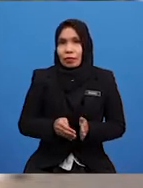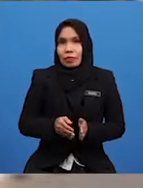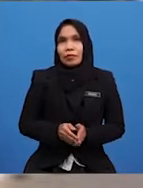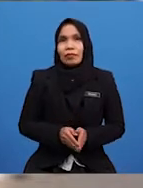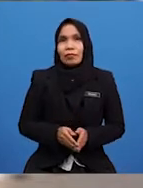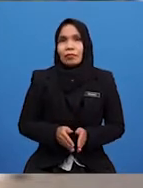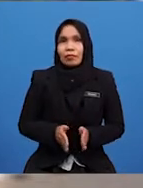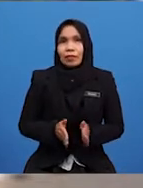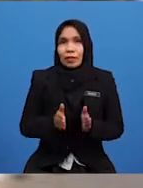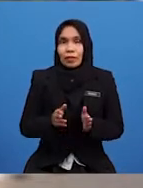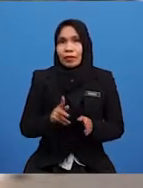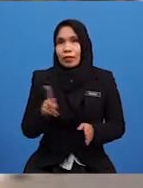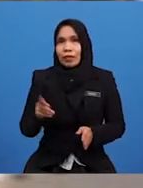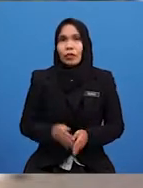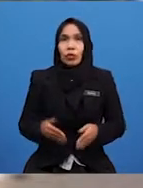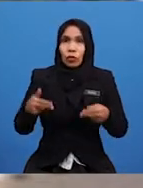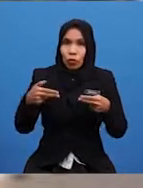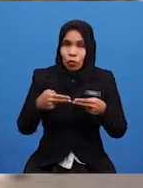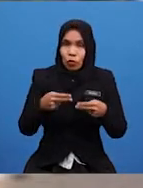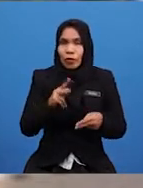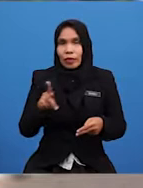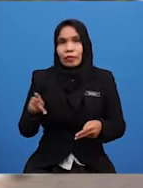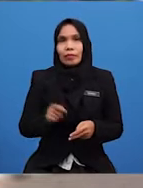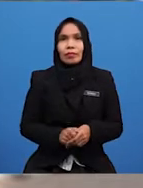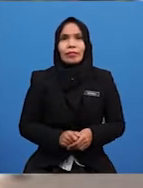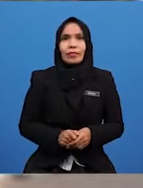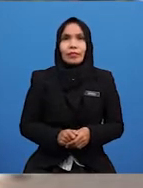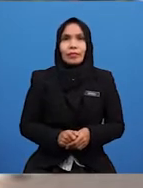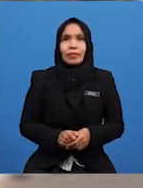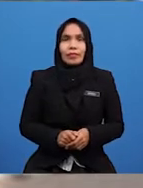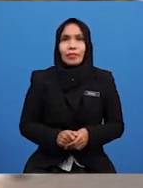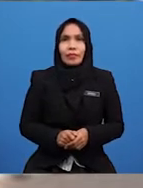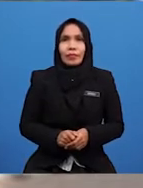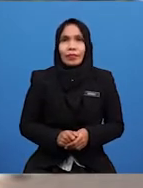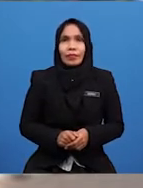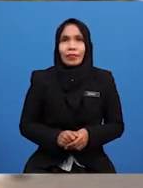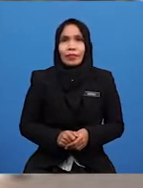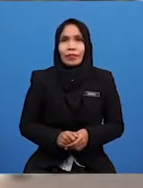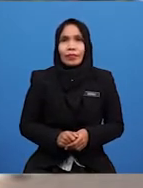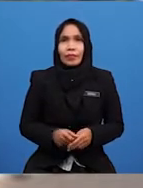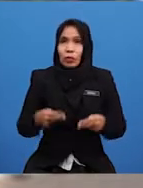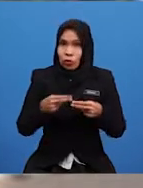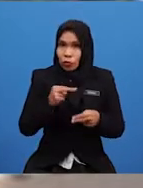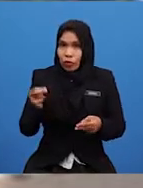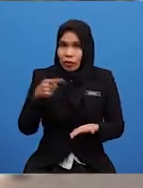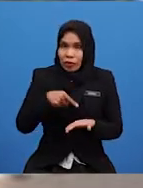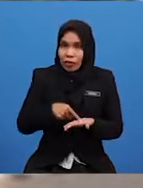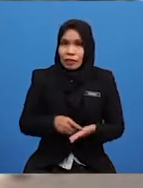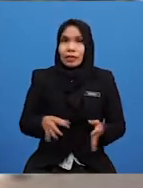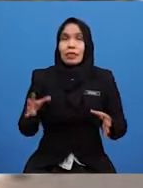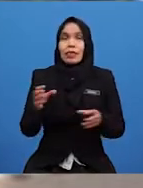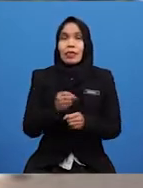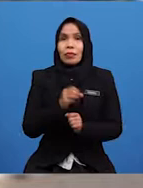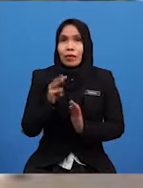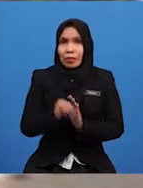alam Melayu seperti Kerajaan Pasai, Demak, Majapahit dan Makassar. Hubungan ini dapat